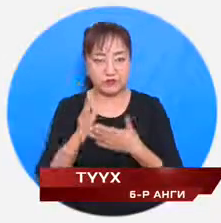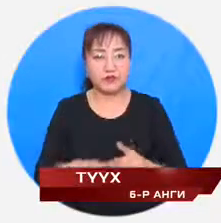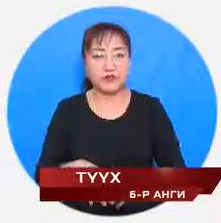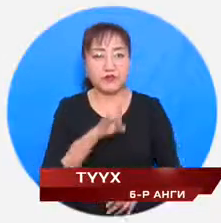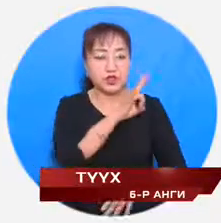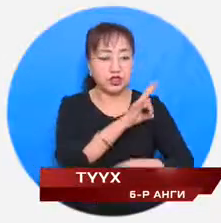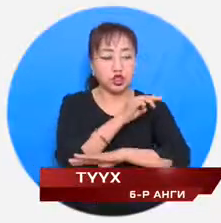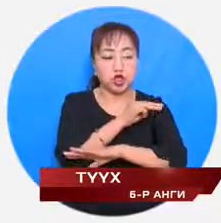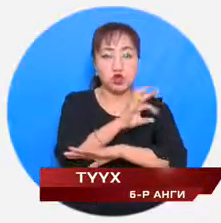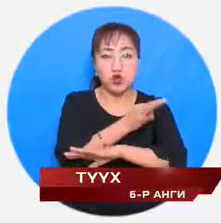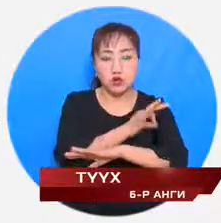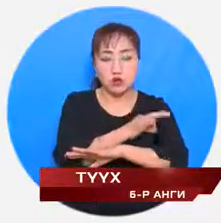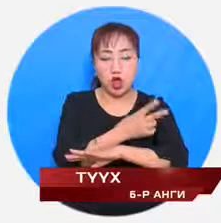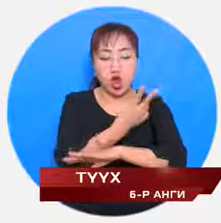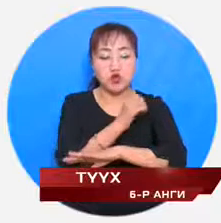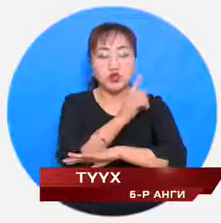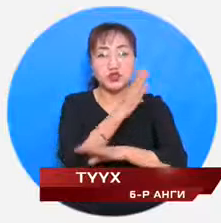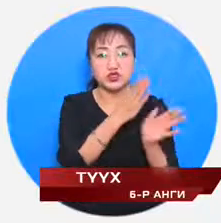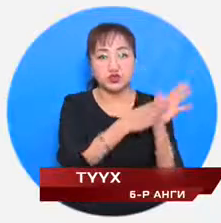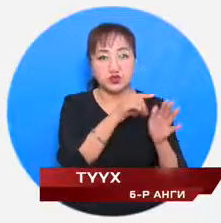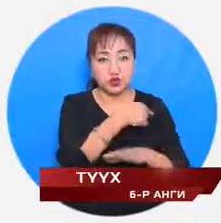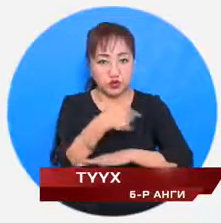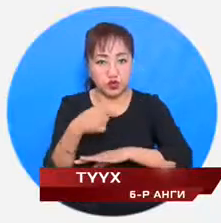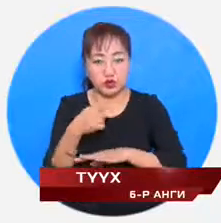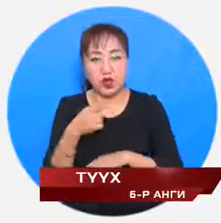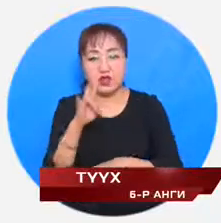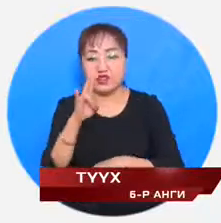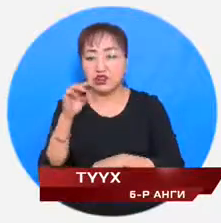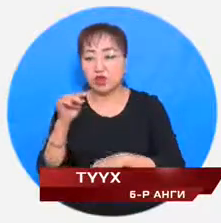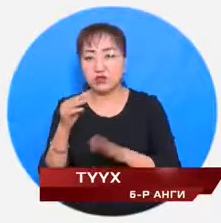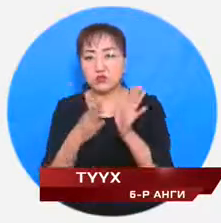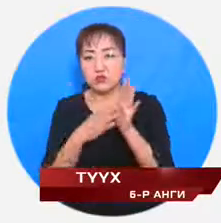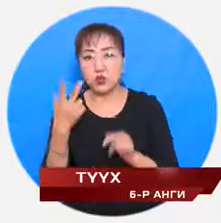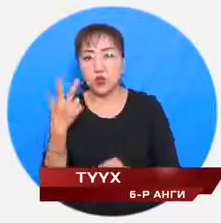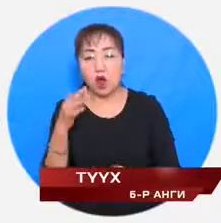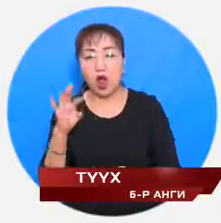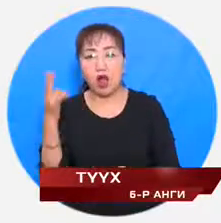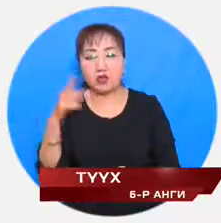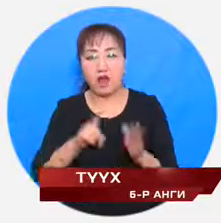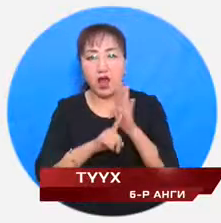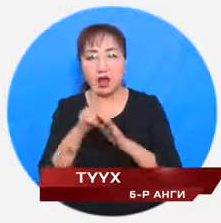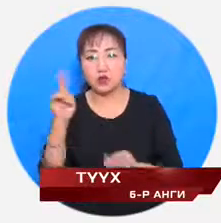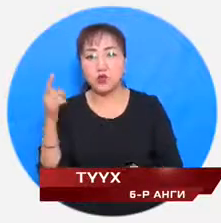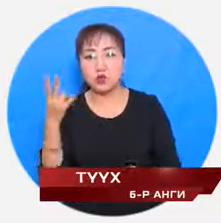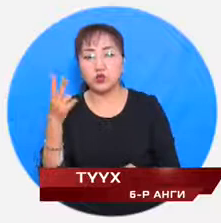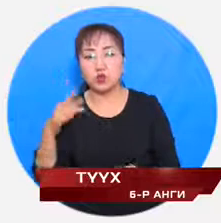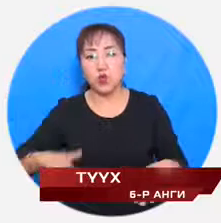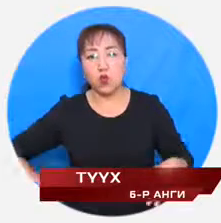нийтийн тоолын өмнөх 209-с нийтийн тоолын 93 он анхны хүннүү улс байгуулагдсан